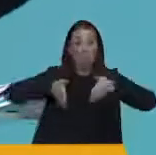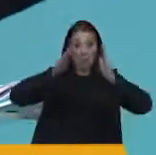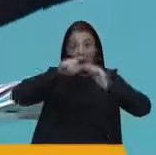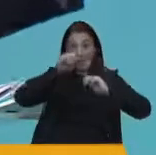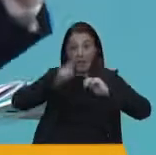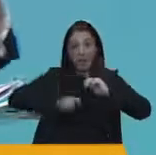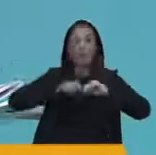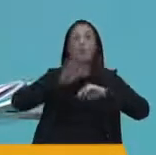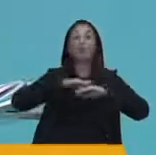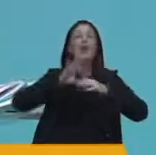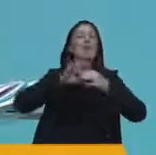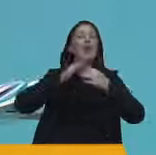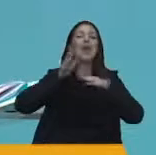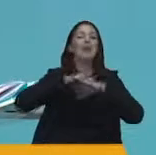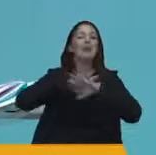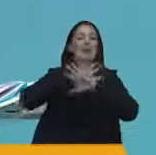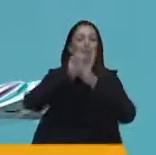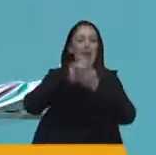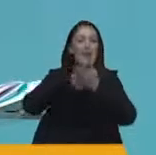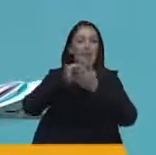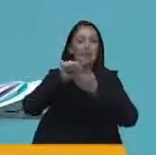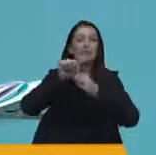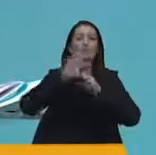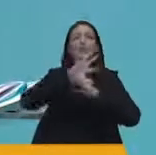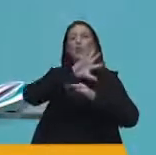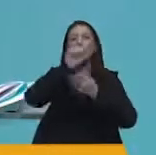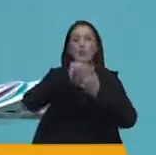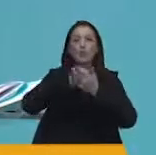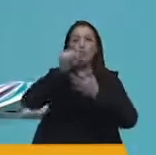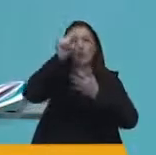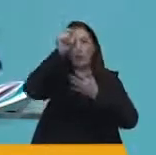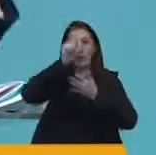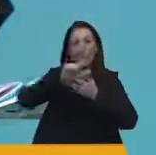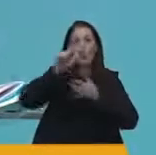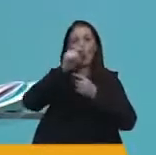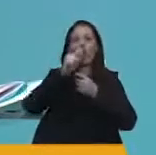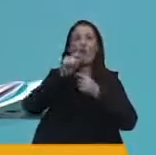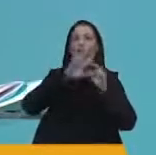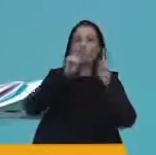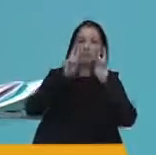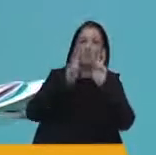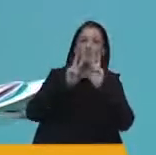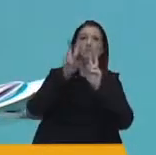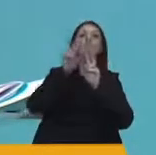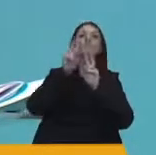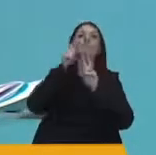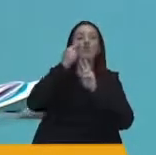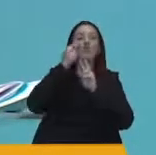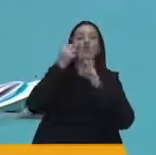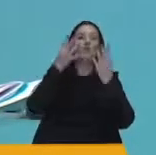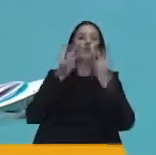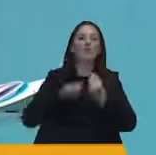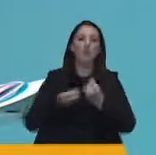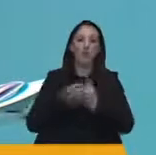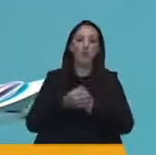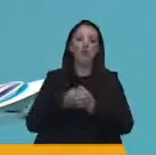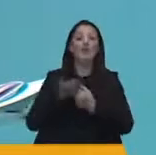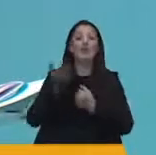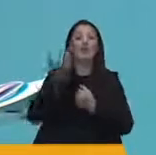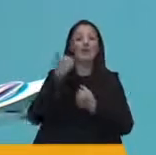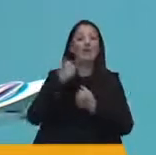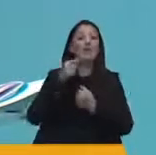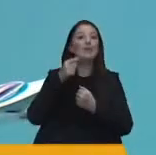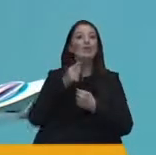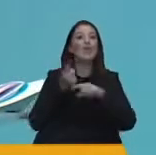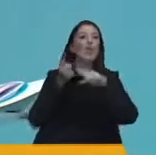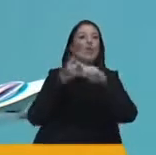Ne yapıyorsak onların hepsi tüm Türkiye'nin gözlerinin önünde cereyan edecek. Geliniz bu olumlu